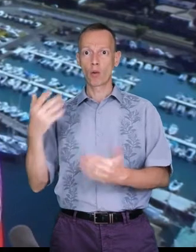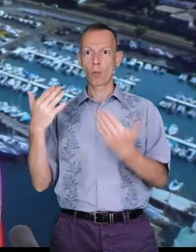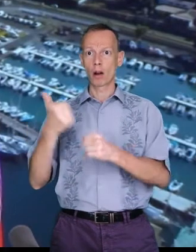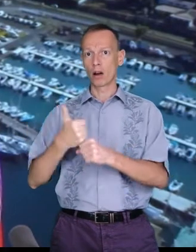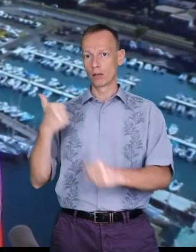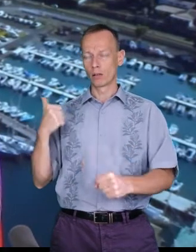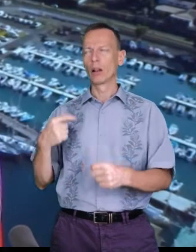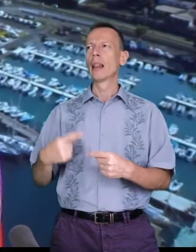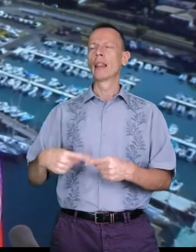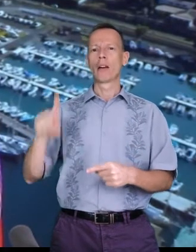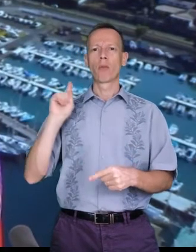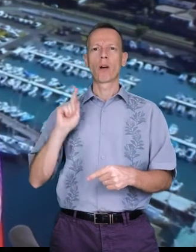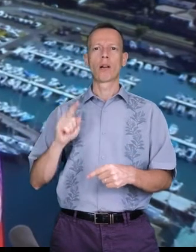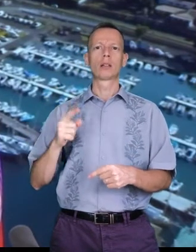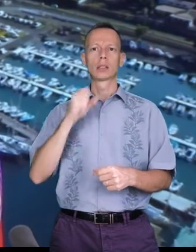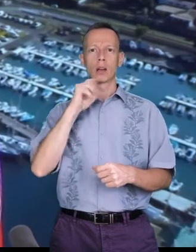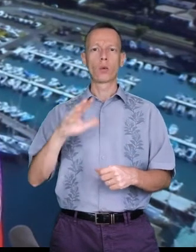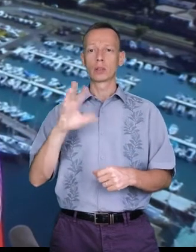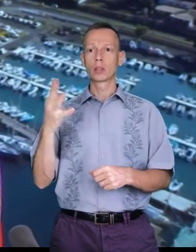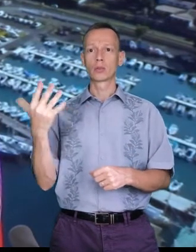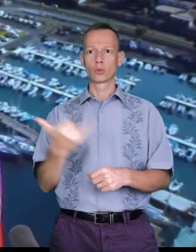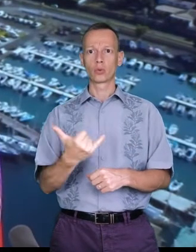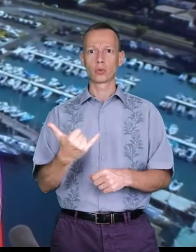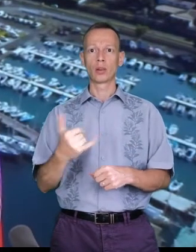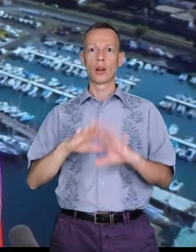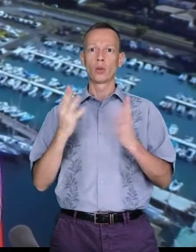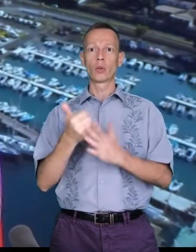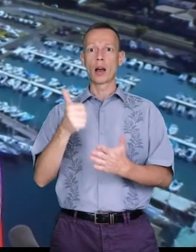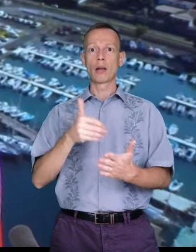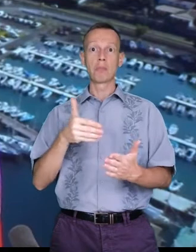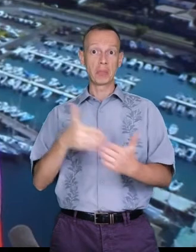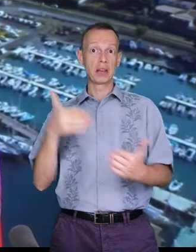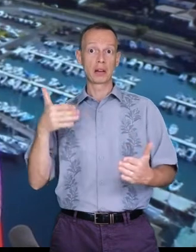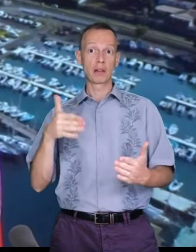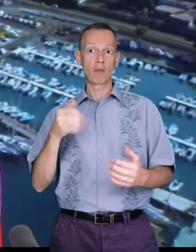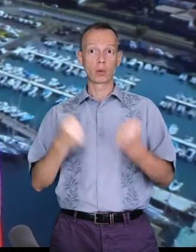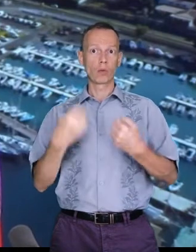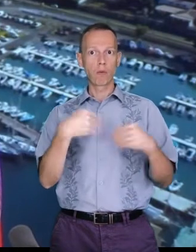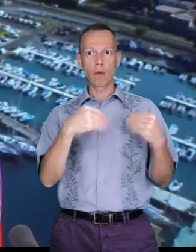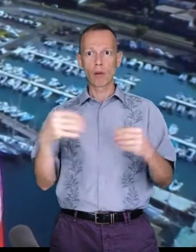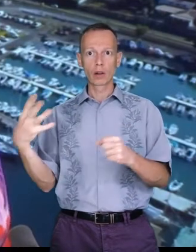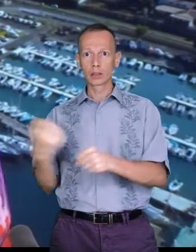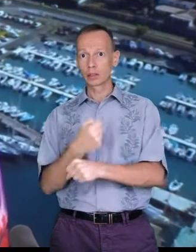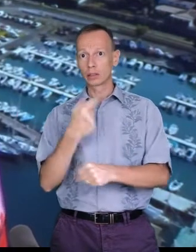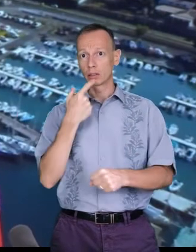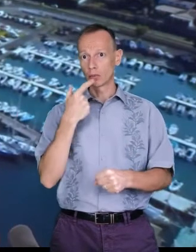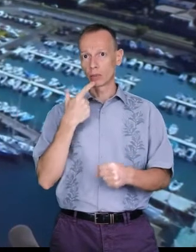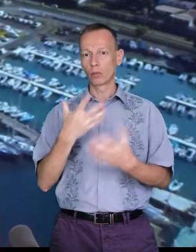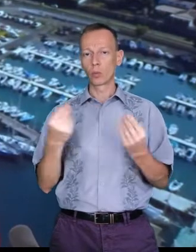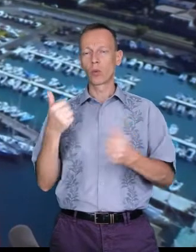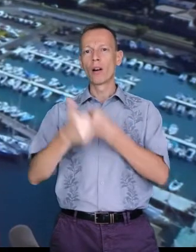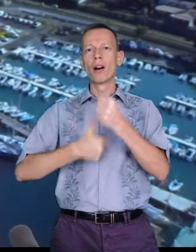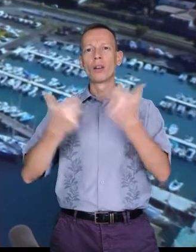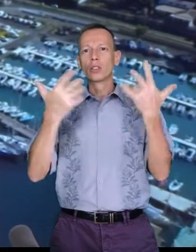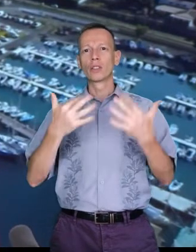dernier. Lors du dernier salon, 5 jours, 1 millier de voitures avaient été vendues. C'est 15% du chiffre d'affaires annuel des